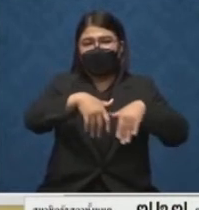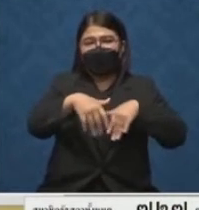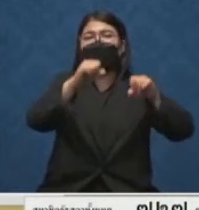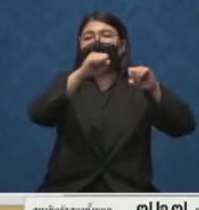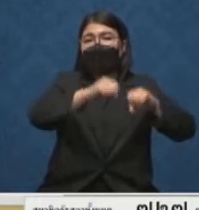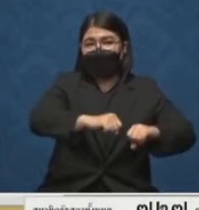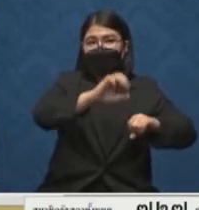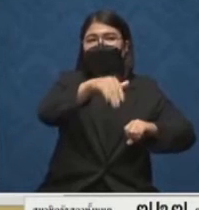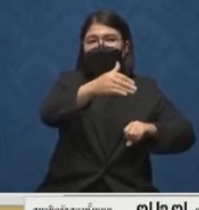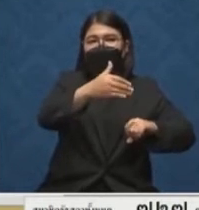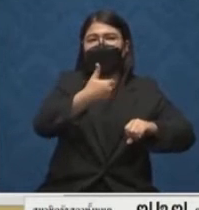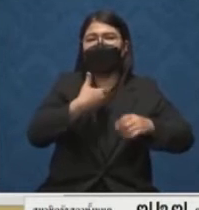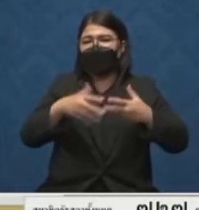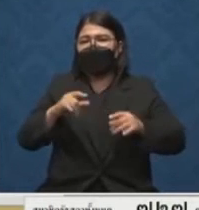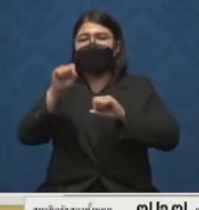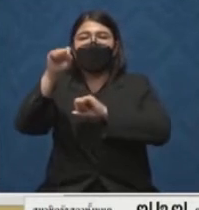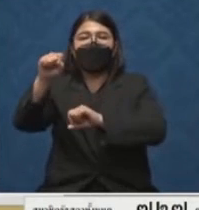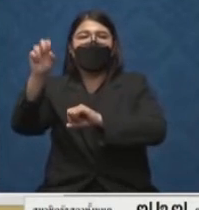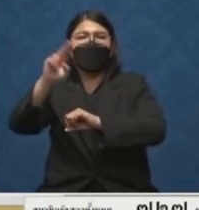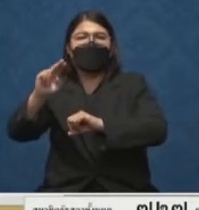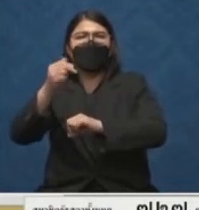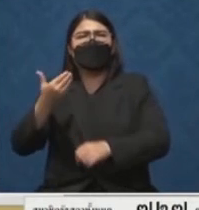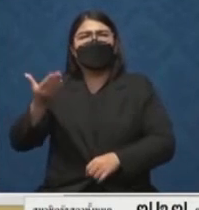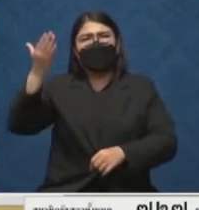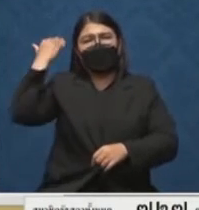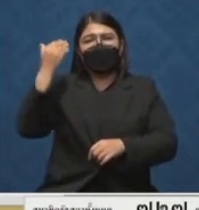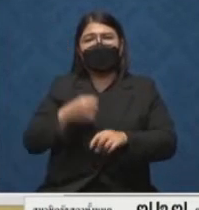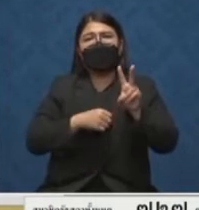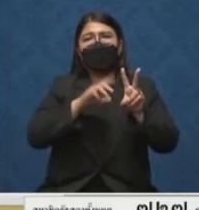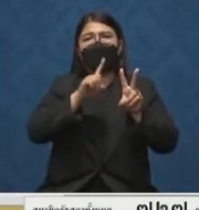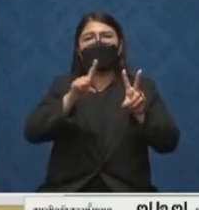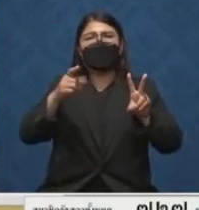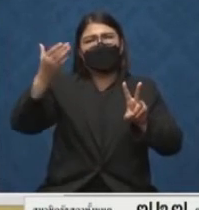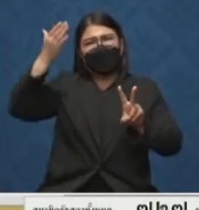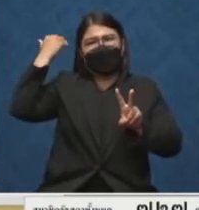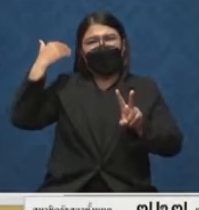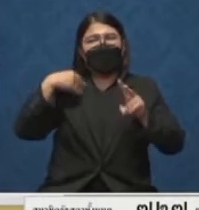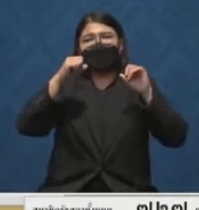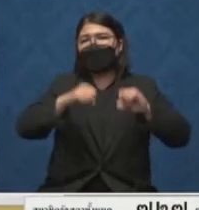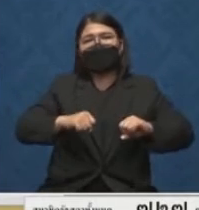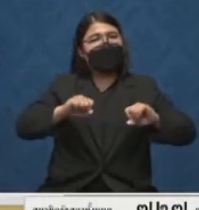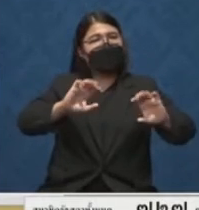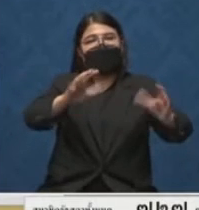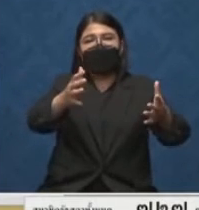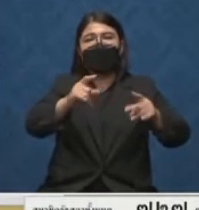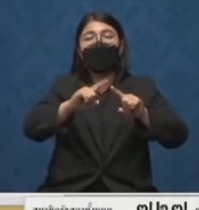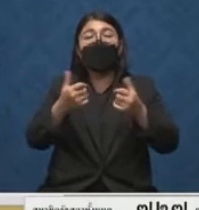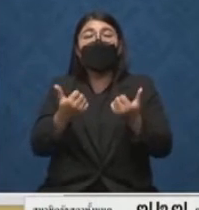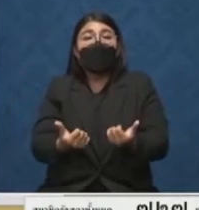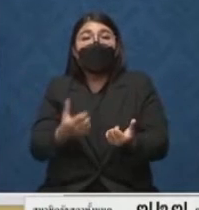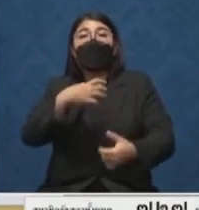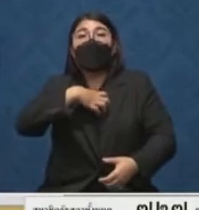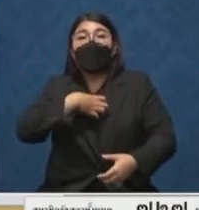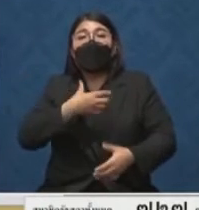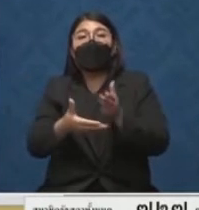าศใช้ไม่เหอนชบับตน referendumศ aproxim puis 214ยัไม่ทำประชะมติแต่ตรนี้เพื่อการยอมรับ